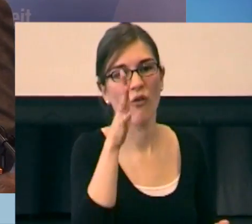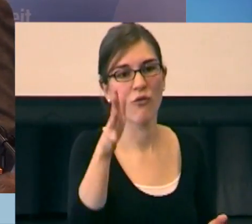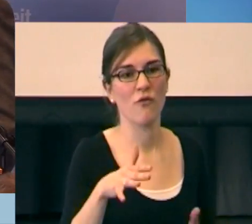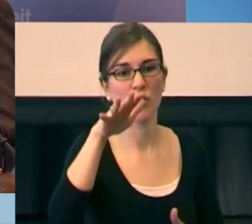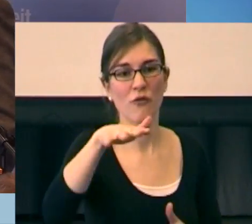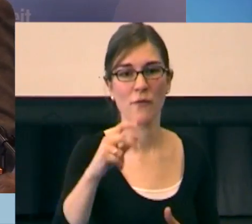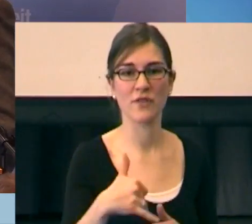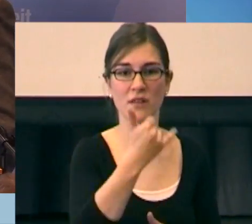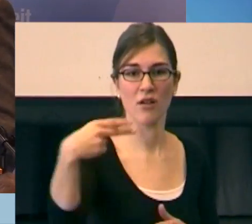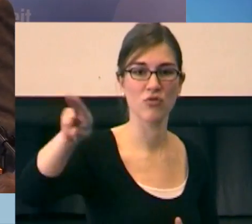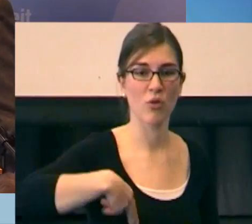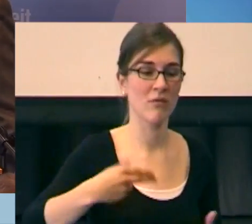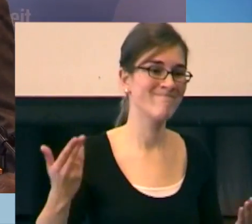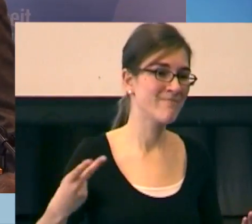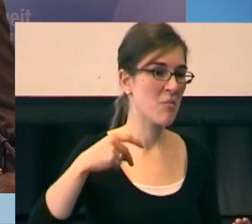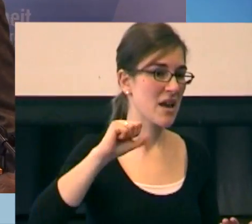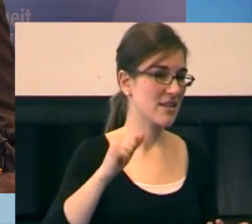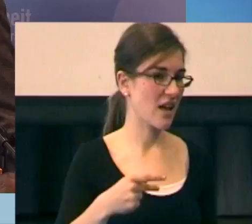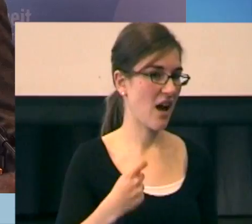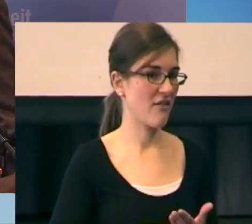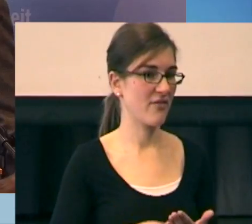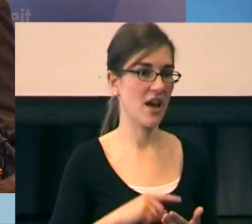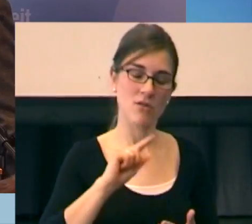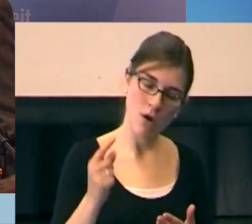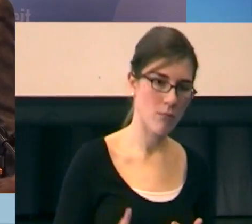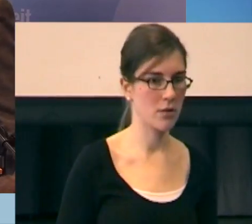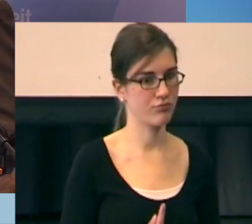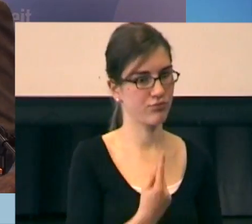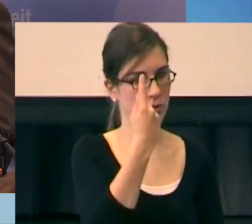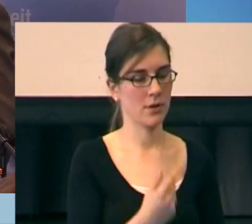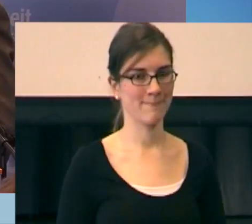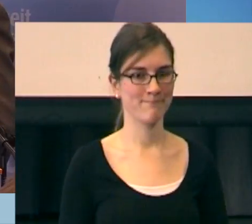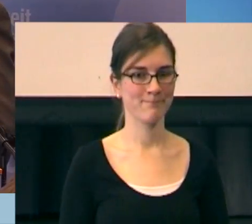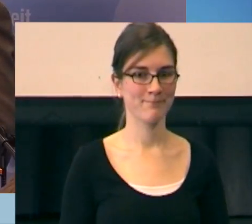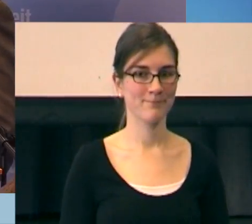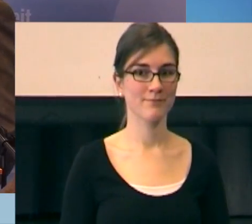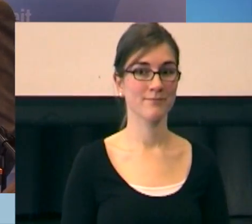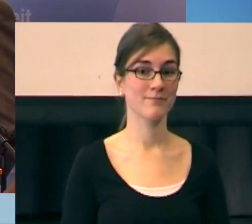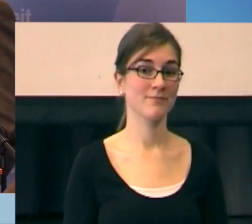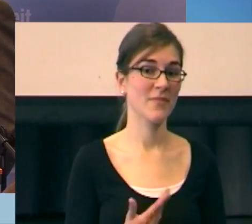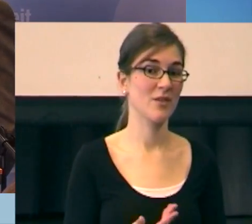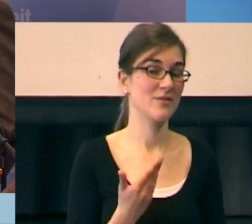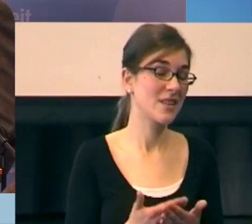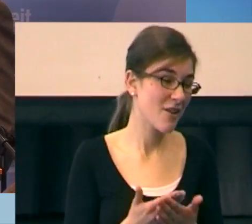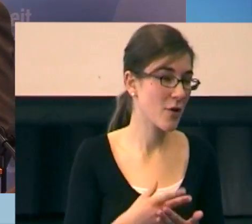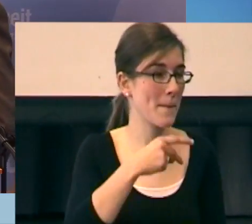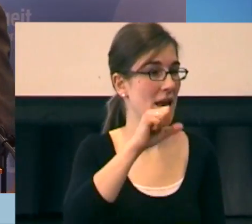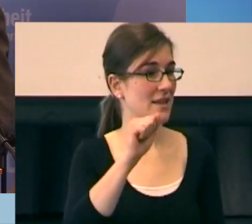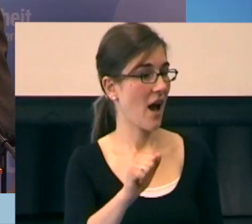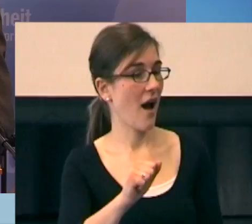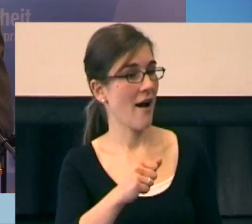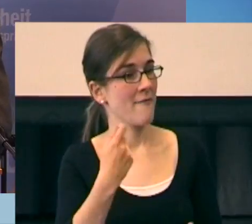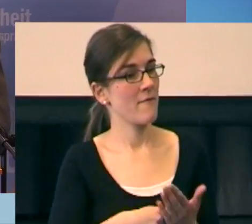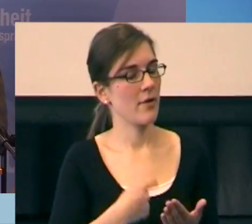15 Jahren wieder und sagt, mein PSA-Wert steigt wieder an. Denn dafür ist der PSA-Wert perfekt. Der PSA-Wert